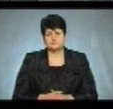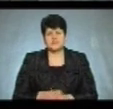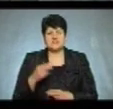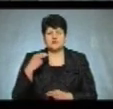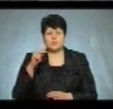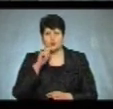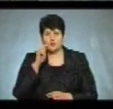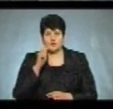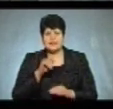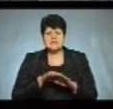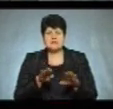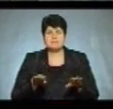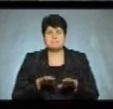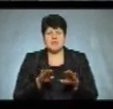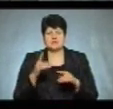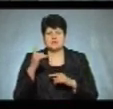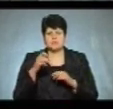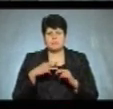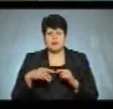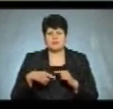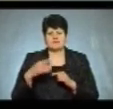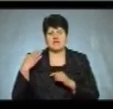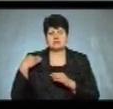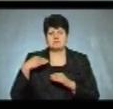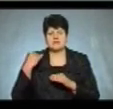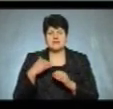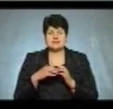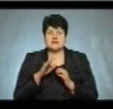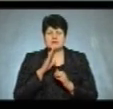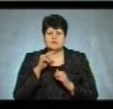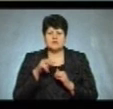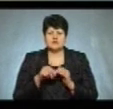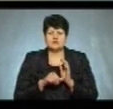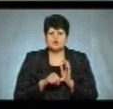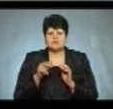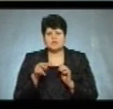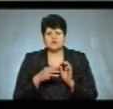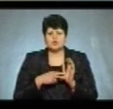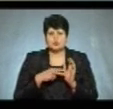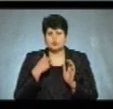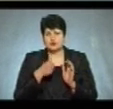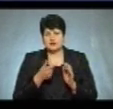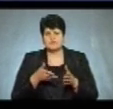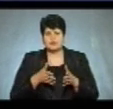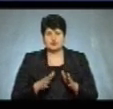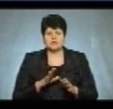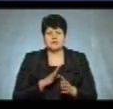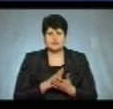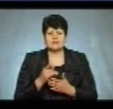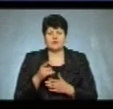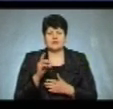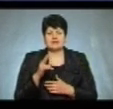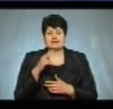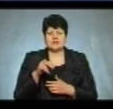Чемпіонкою України з плавання на 100-метрівці на спині серед дівчат 2006-2007 років народження стала тернополянка